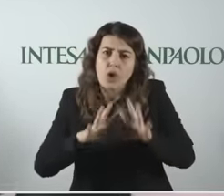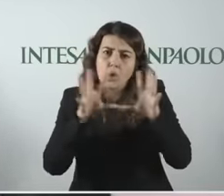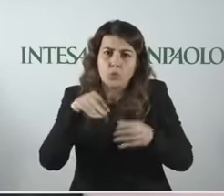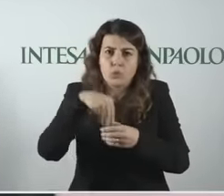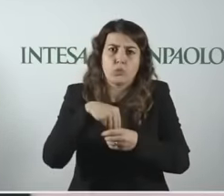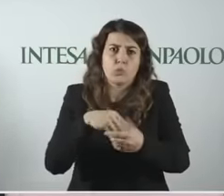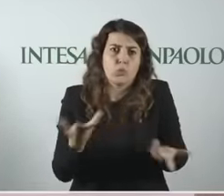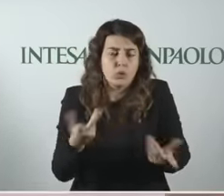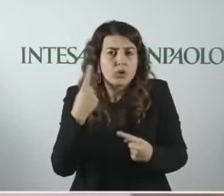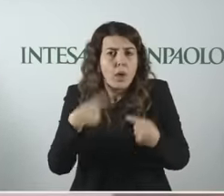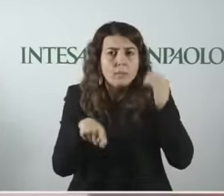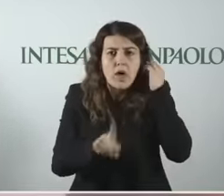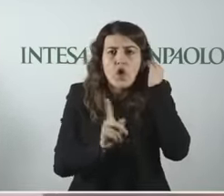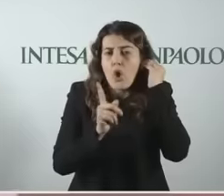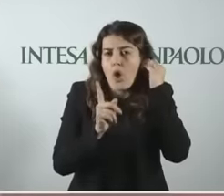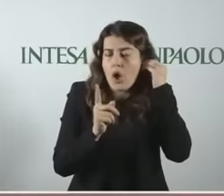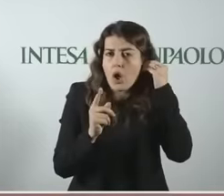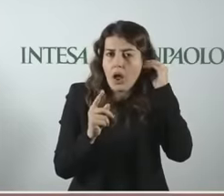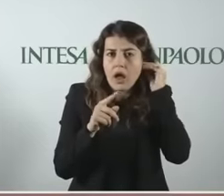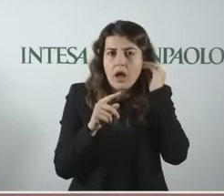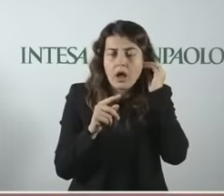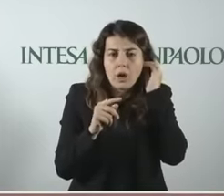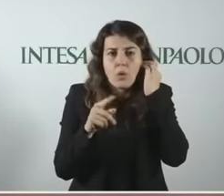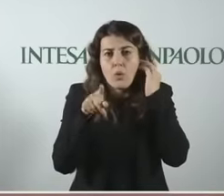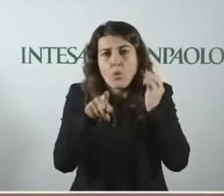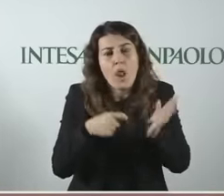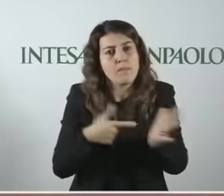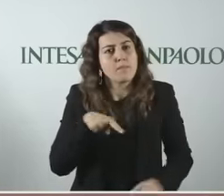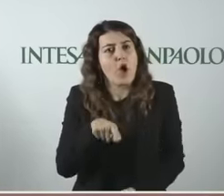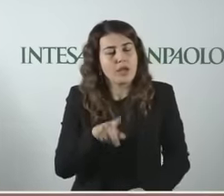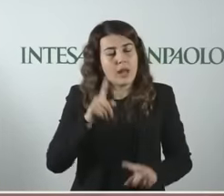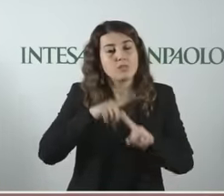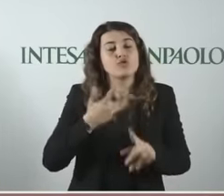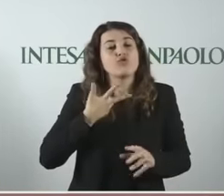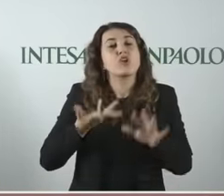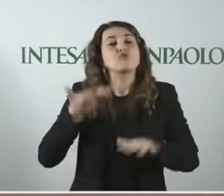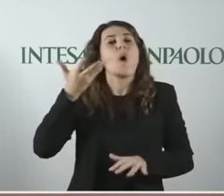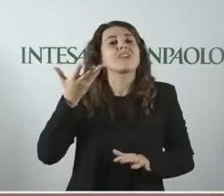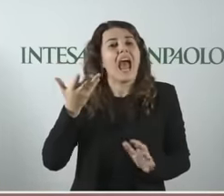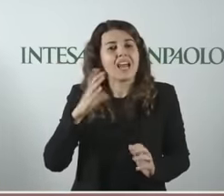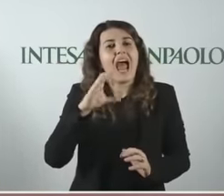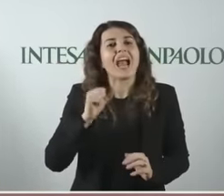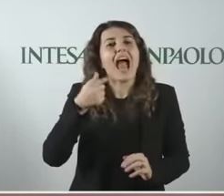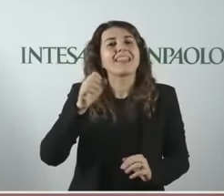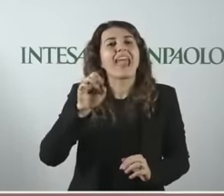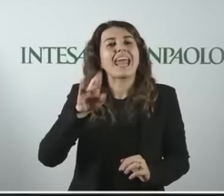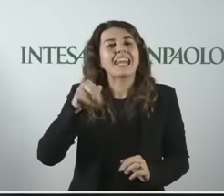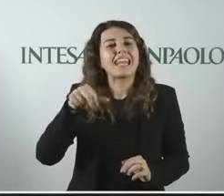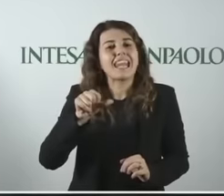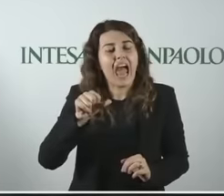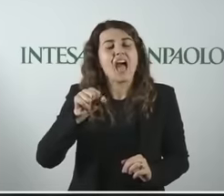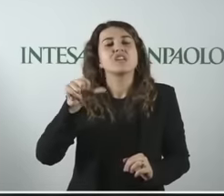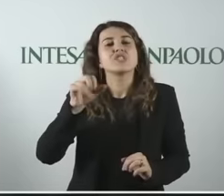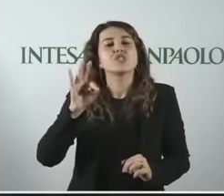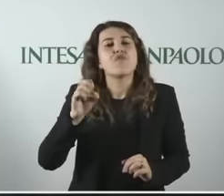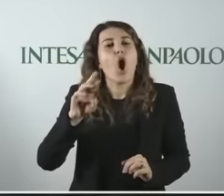su quello c'è c'è un c'è anche un una una sovrana italiana del Rinascimento Caterina Sforza sovrana